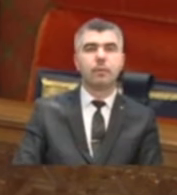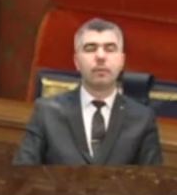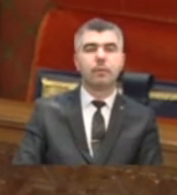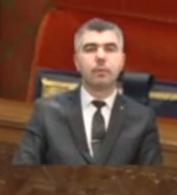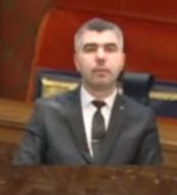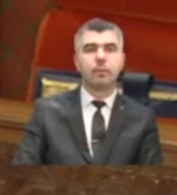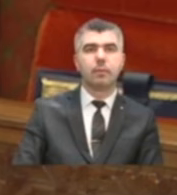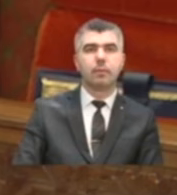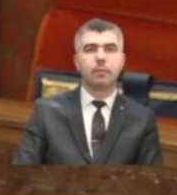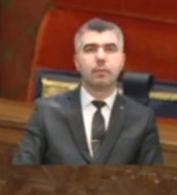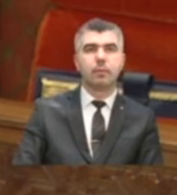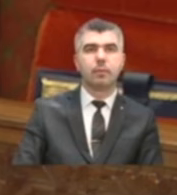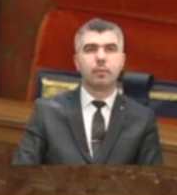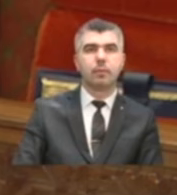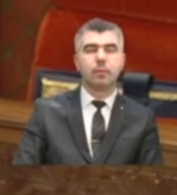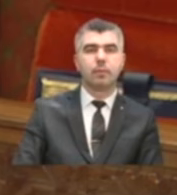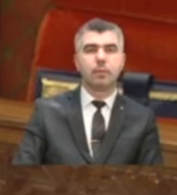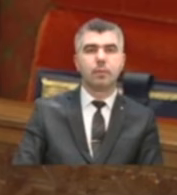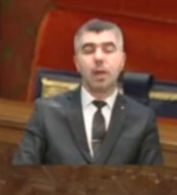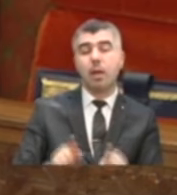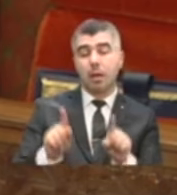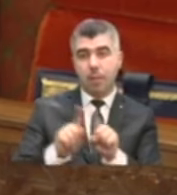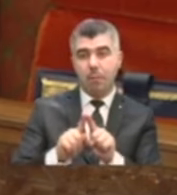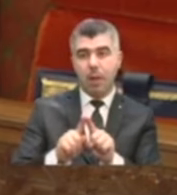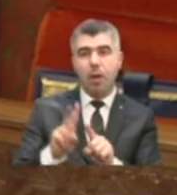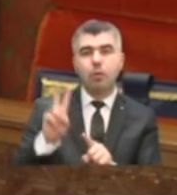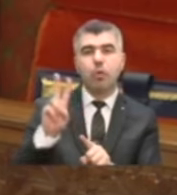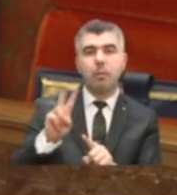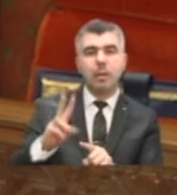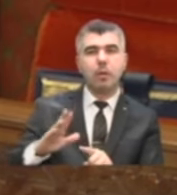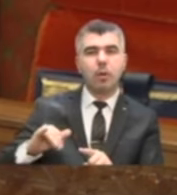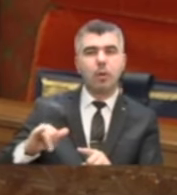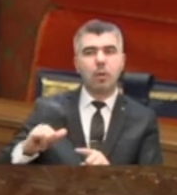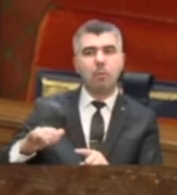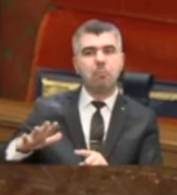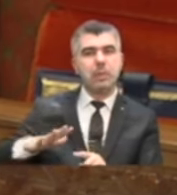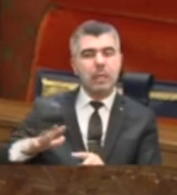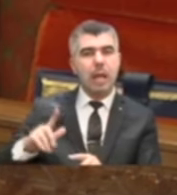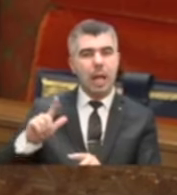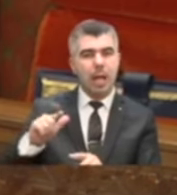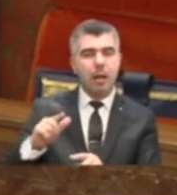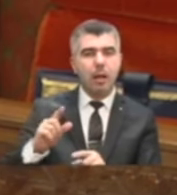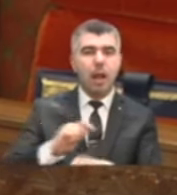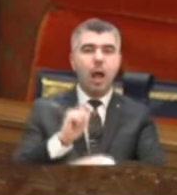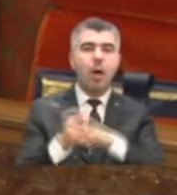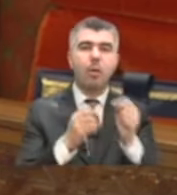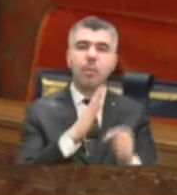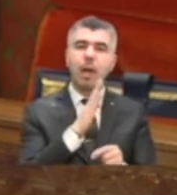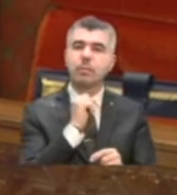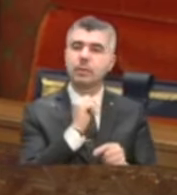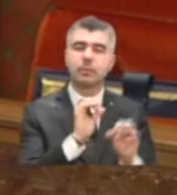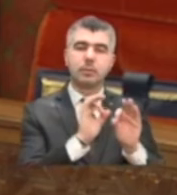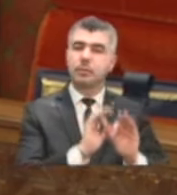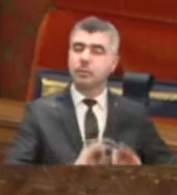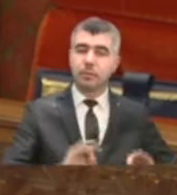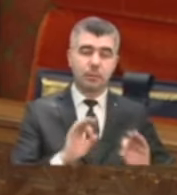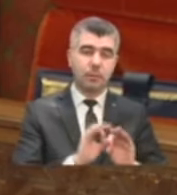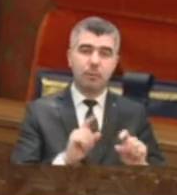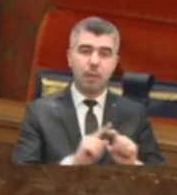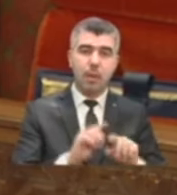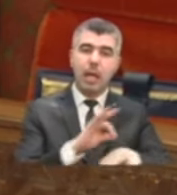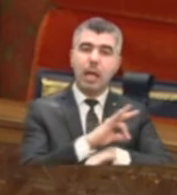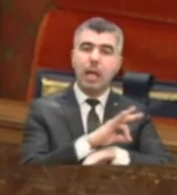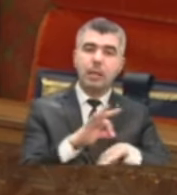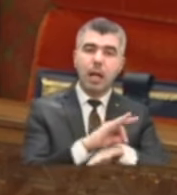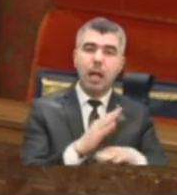الوزاره تتكلف بهذا القطاع بالشكل التالي وتدعمه بالشكل التالي: تتعطي الاولويه لمعالجه الملفات الاداريه على مستوى